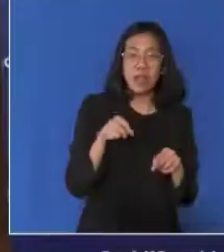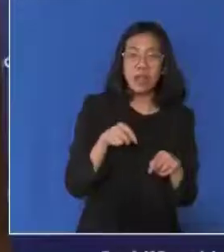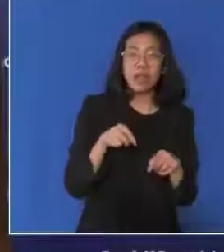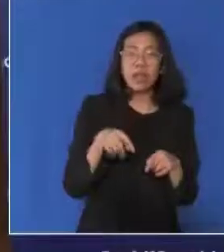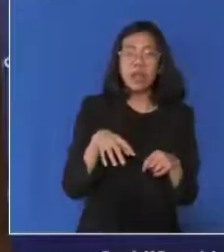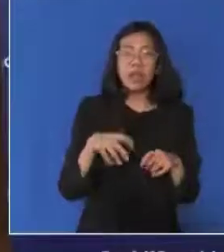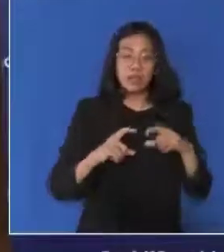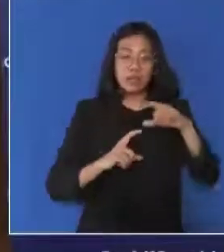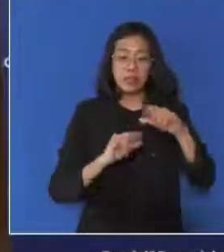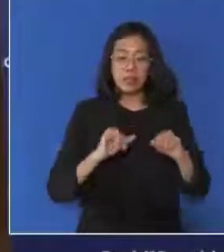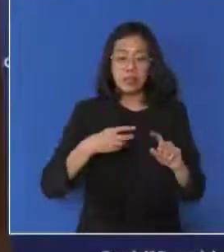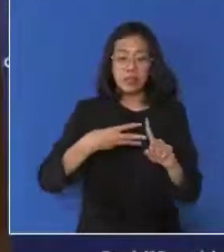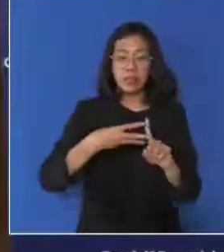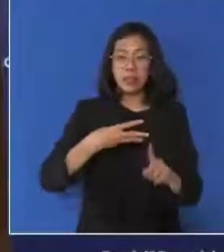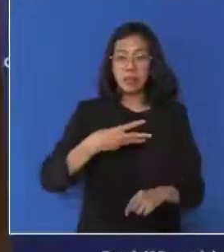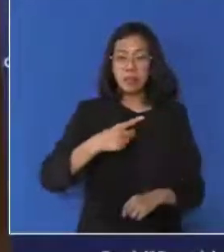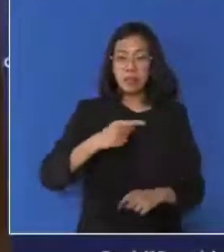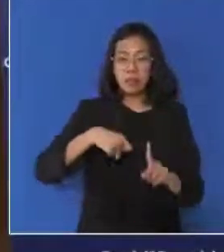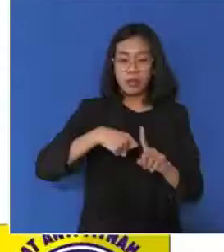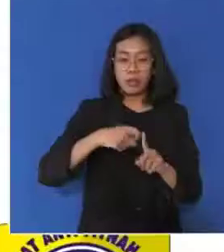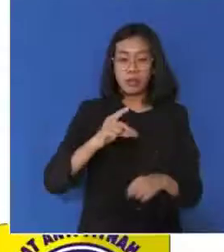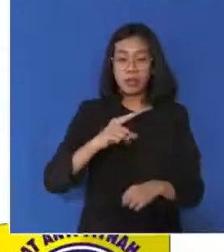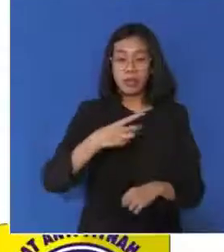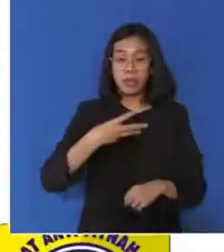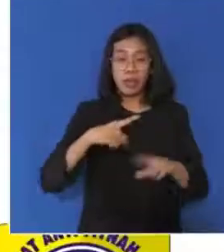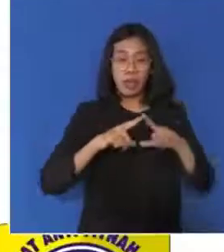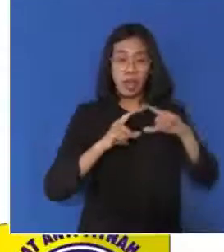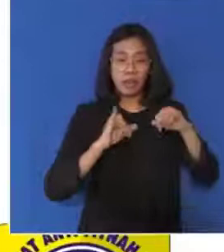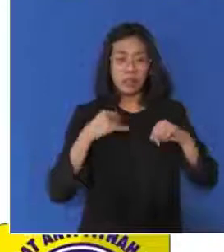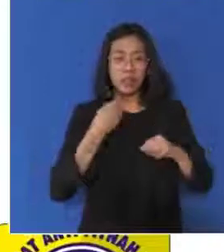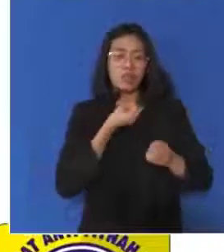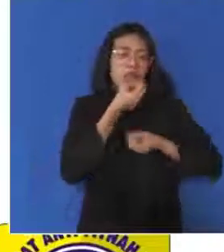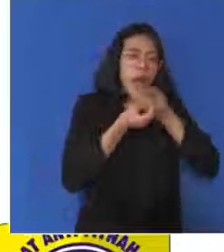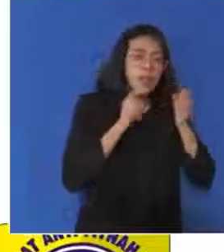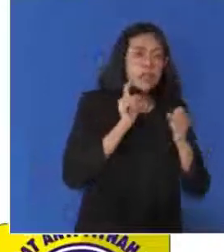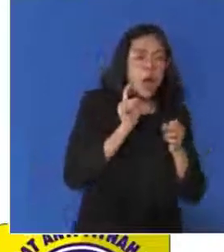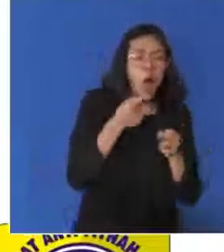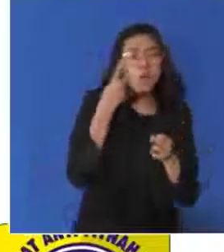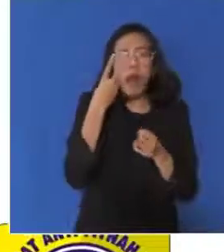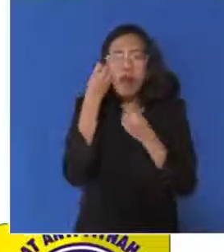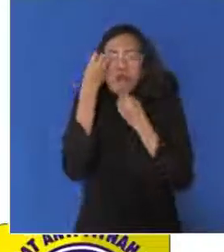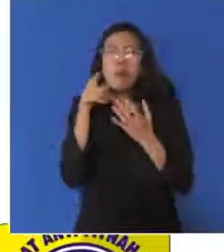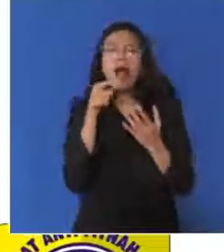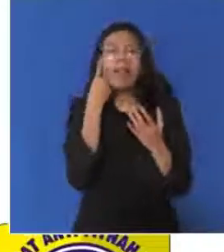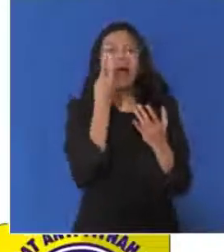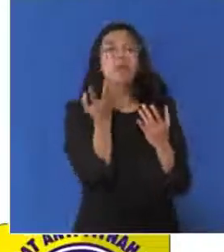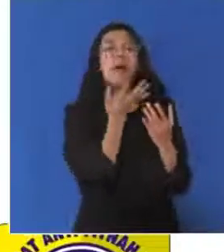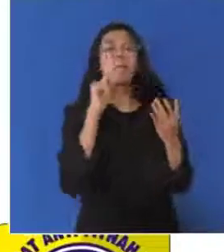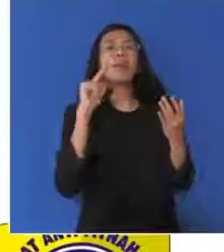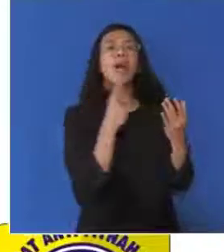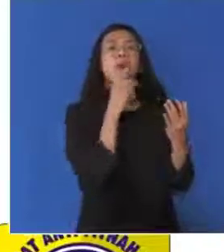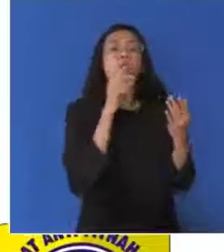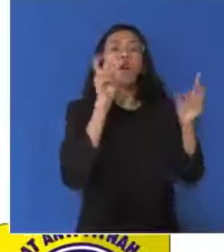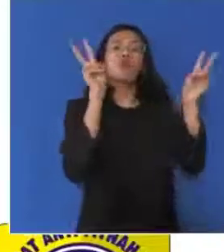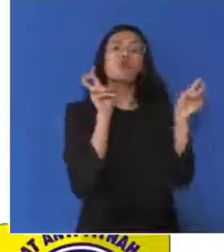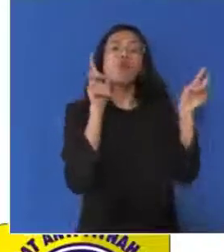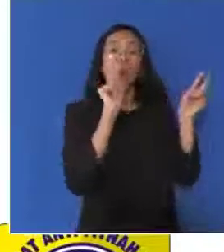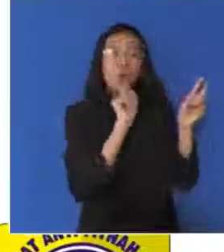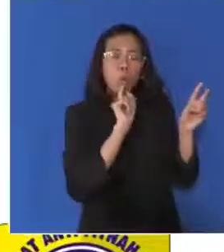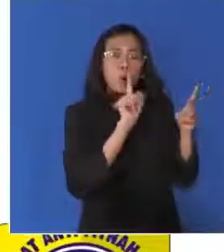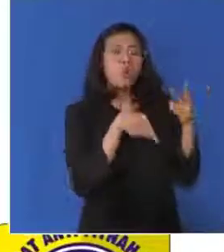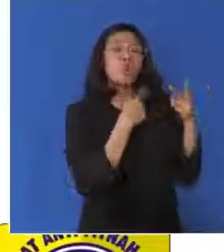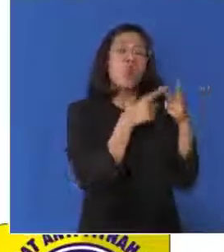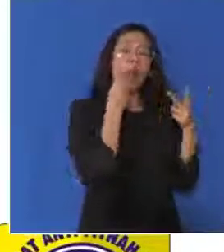siberkreasi kan selalu bilang perhatikan judulnya Perhatikan cara memaparkan narasinya perhatikan sumber beritanya